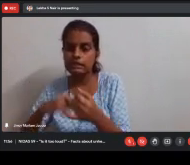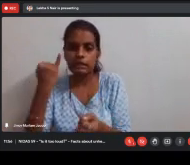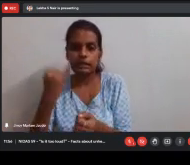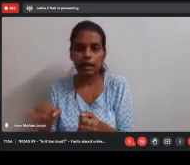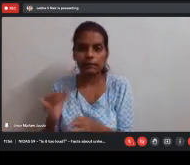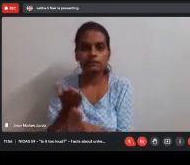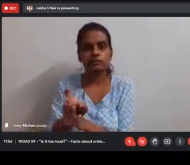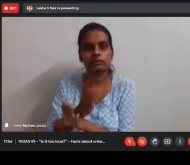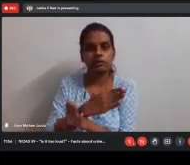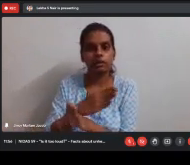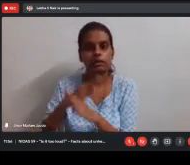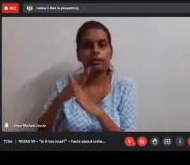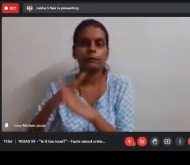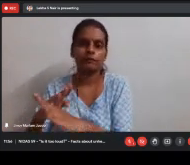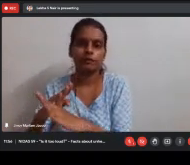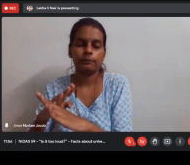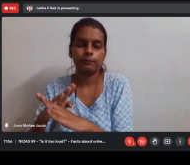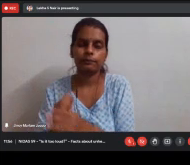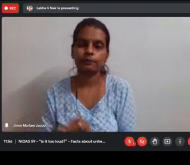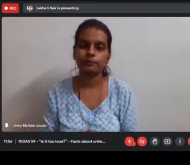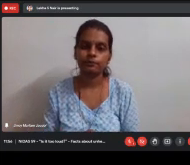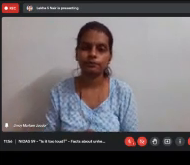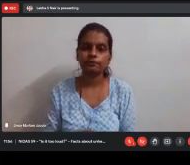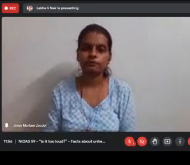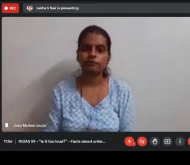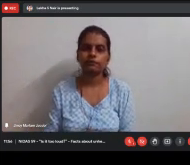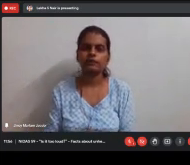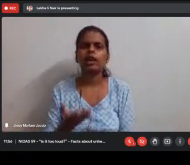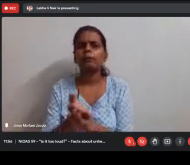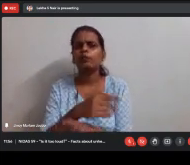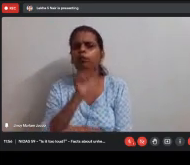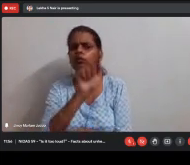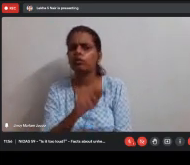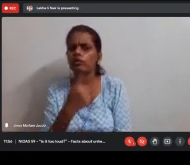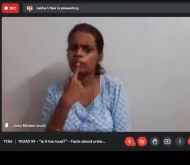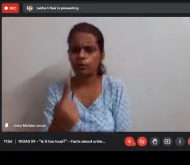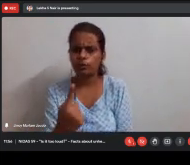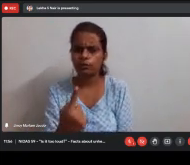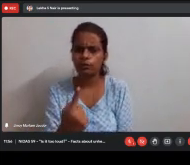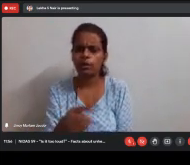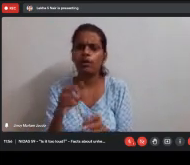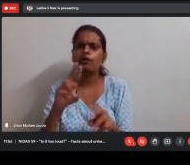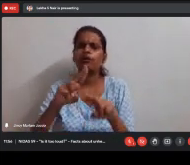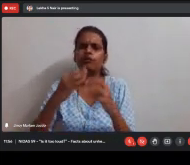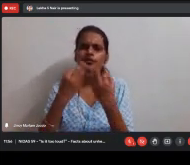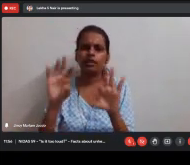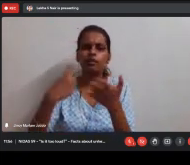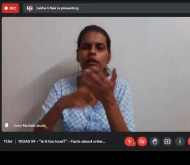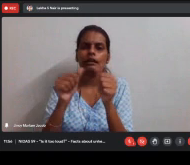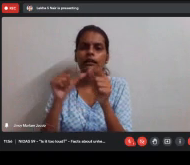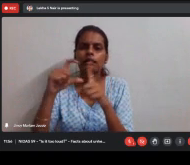അവർക്ക് ചെയ്യാറുണ്ട്. പക്ഷെ അത് ഒരിക്കലും കേൾവി തിരിച്ചു കൊണ്ടുവരാനല്ല, സംഭവിച്ച കേൾവി നഷ്ടം സ്ഥിരമായിരിക്കും,